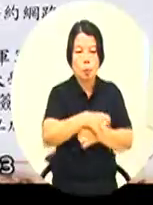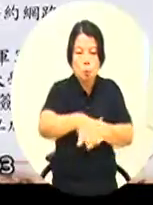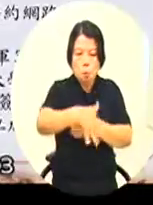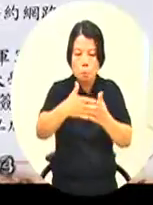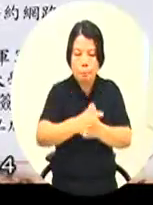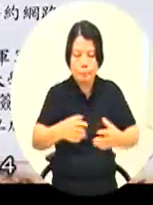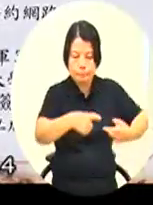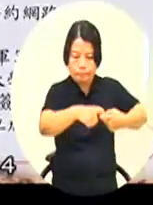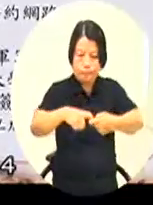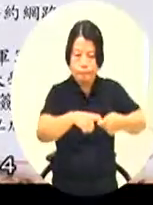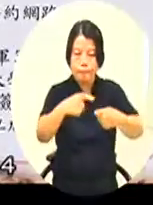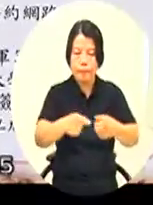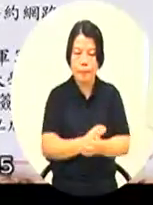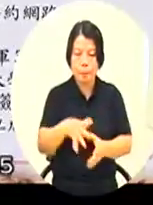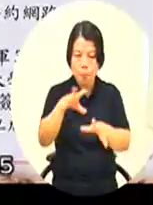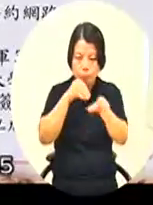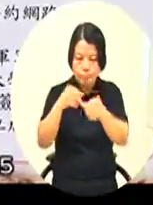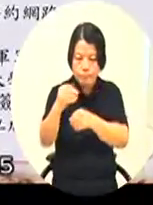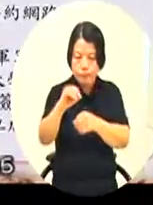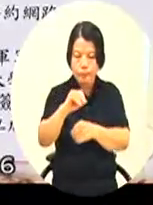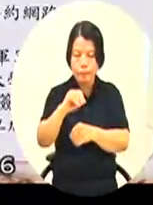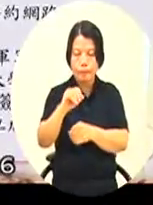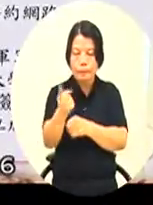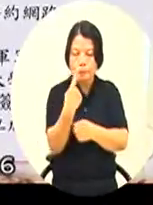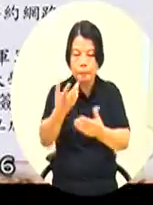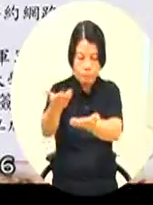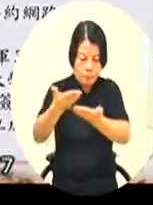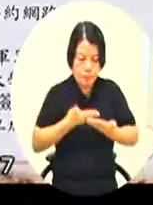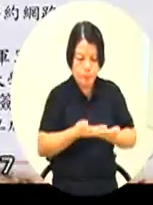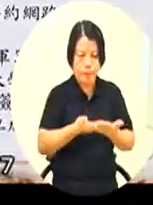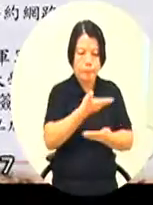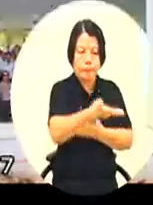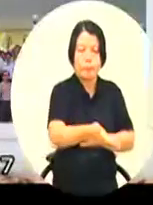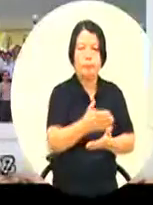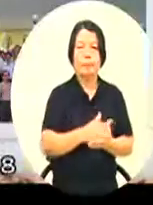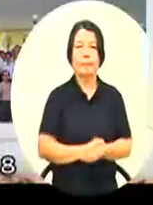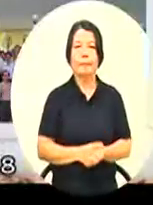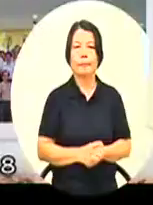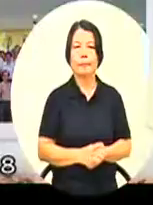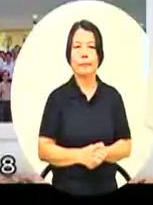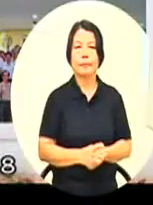盟，去把这些资源带来空大给我们的市民朋友们。